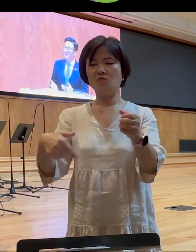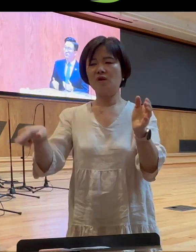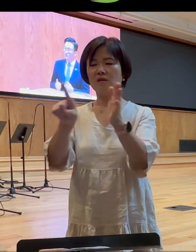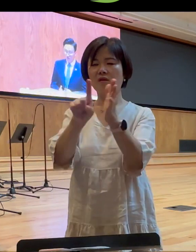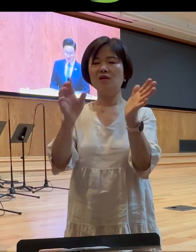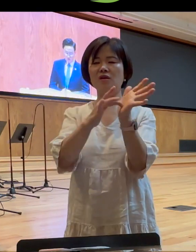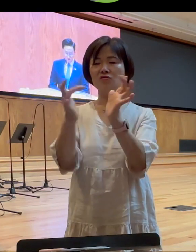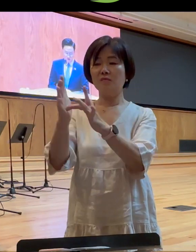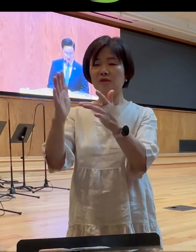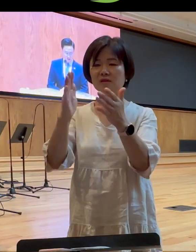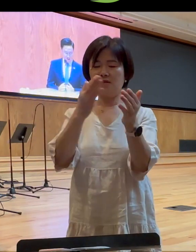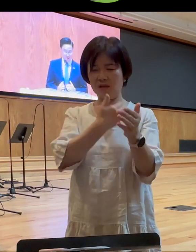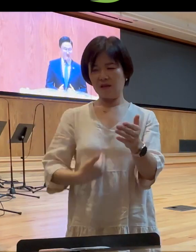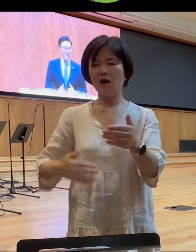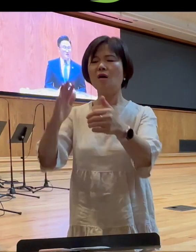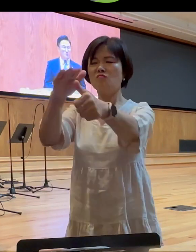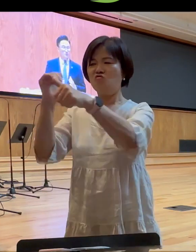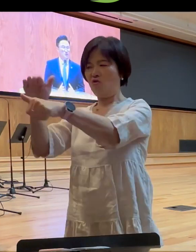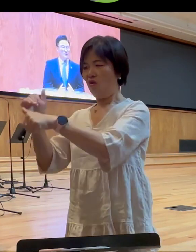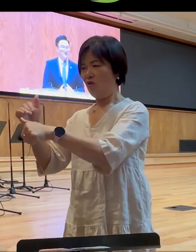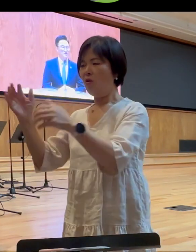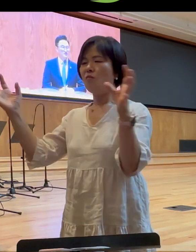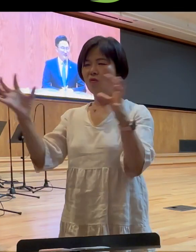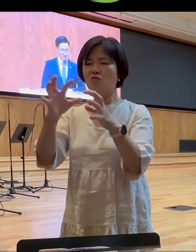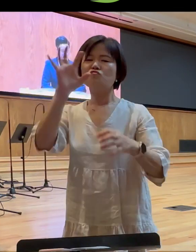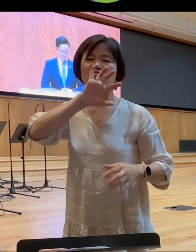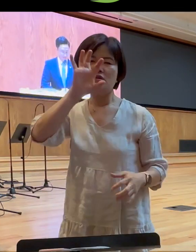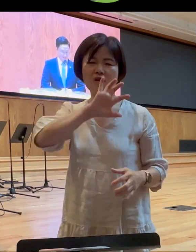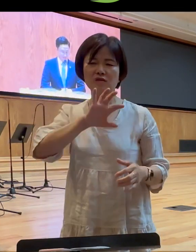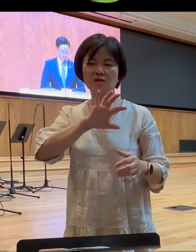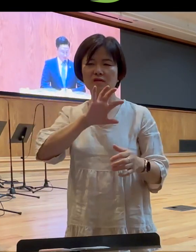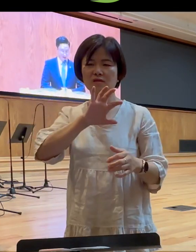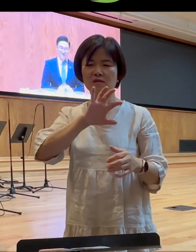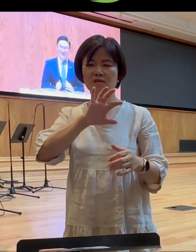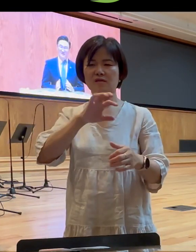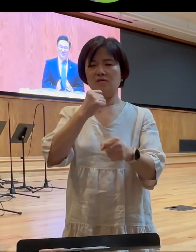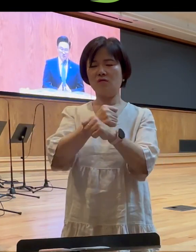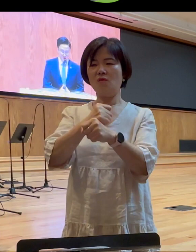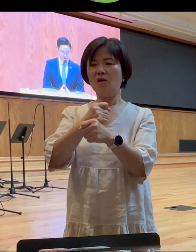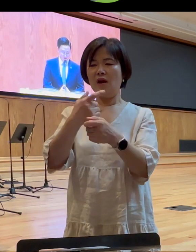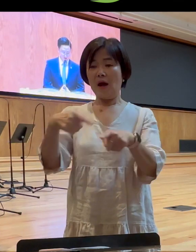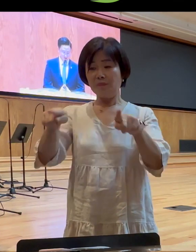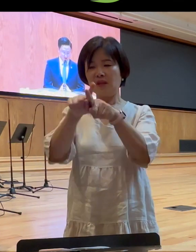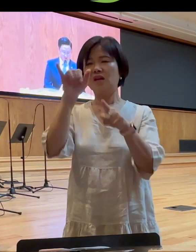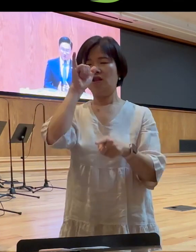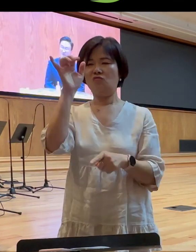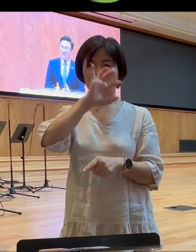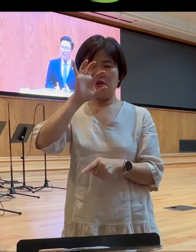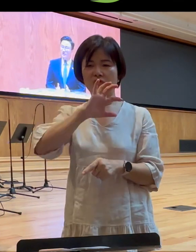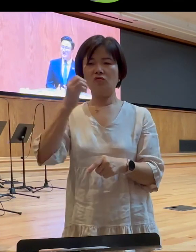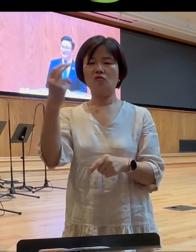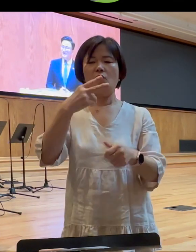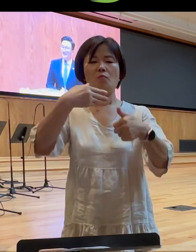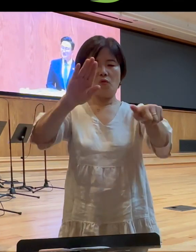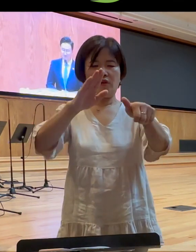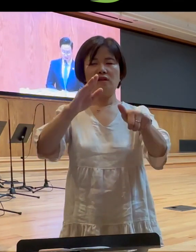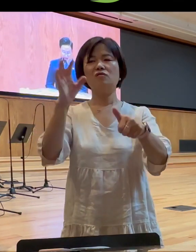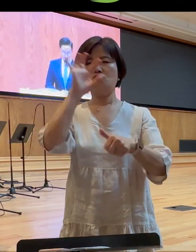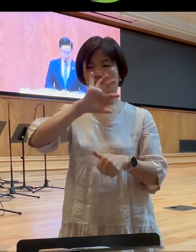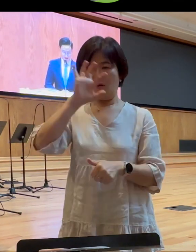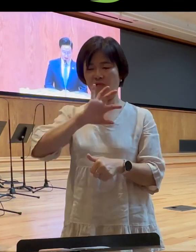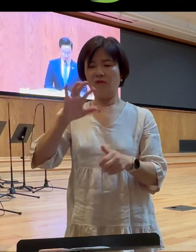제자들을 부르셨고 제자들을 훈련하셨습니다. 함께 있는 훈련, 또 보내는 훈련을